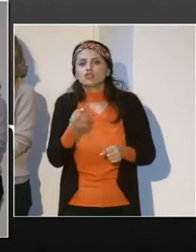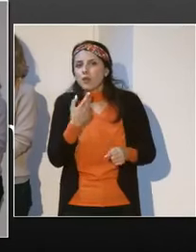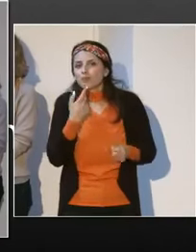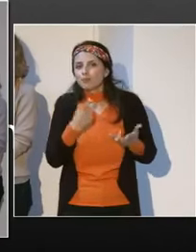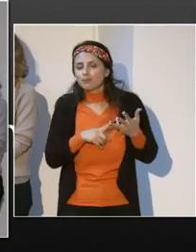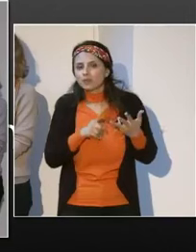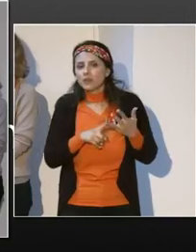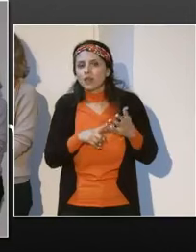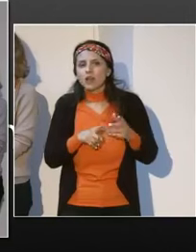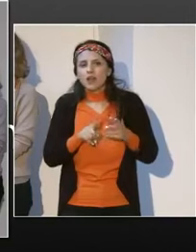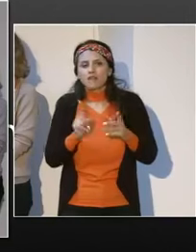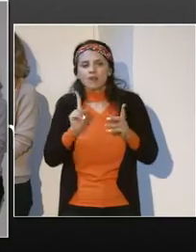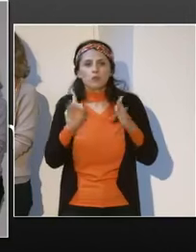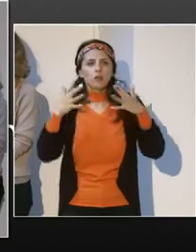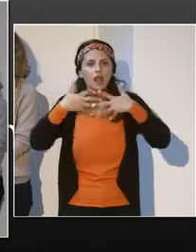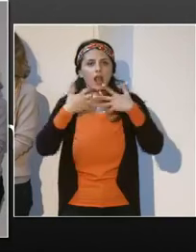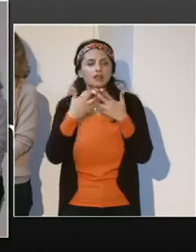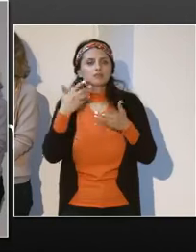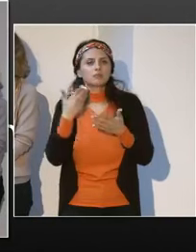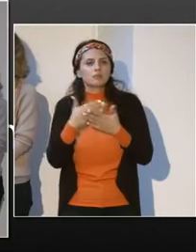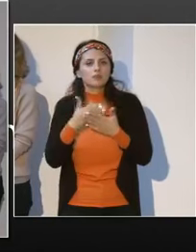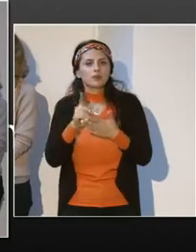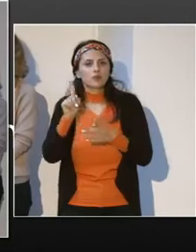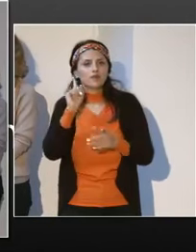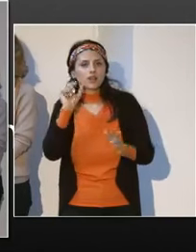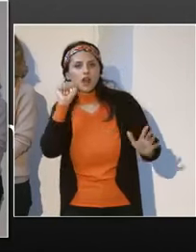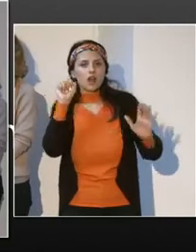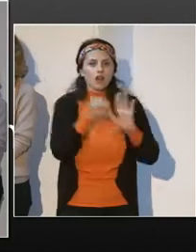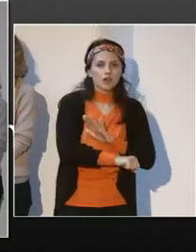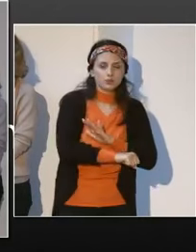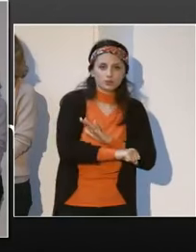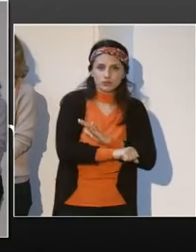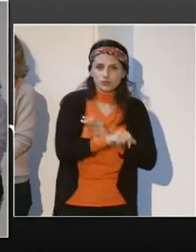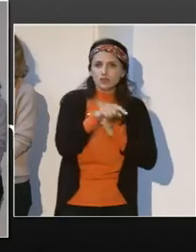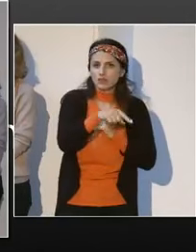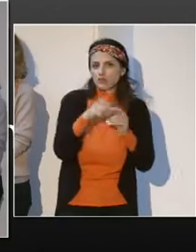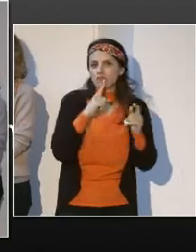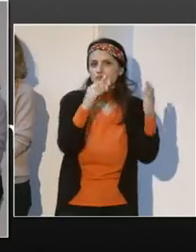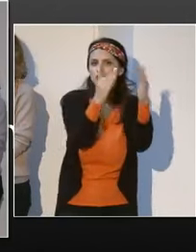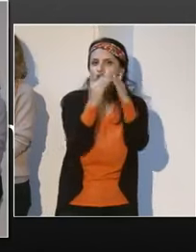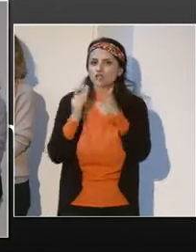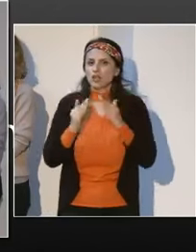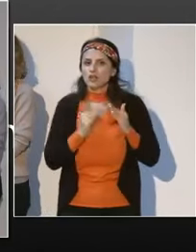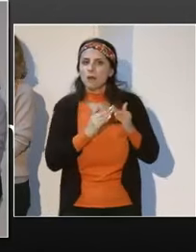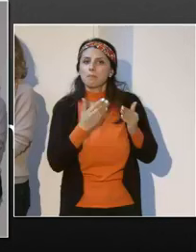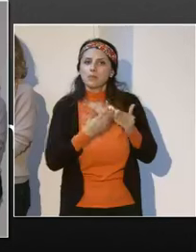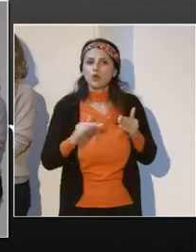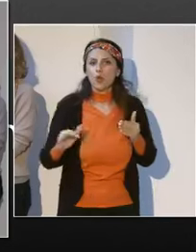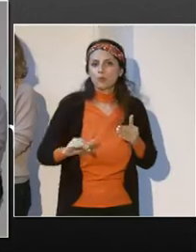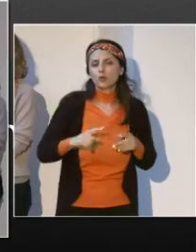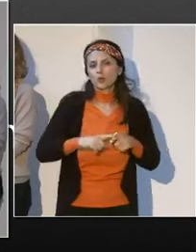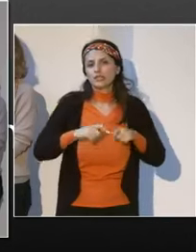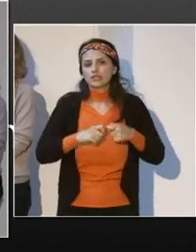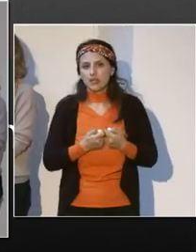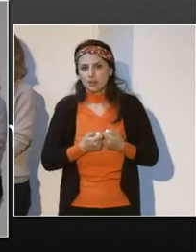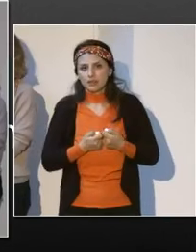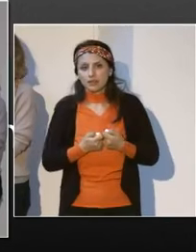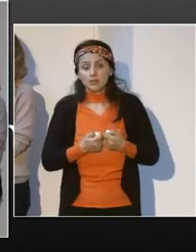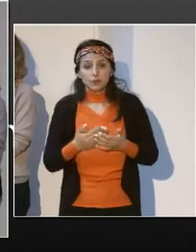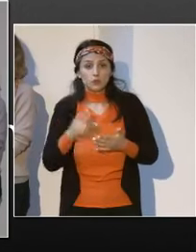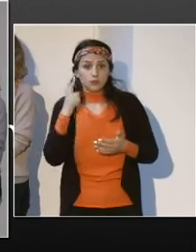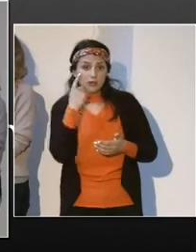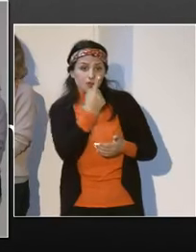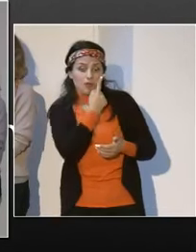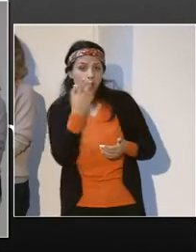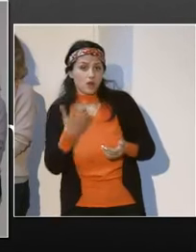sesizare a buzuri lor din centrele de copii și adulți cu dizabilități pe lângă faptul că pentru prima dată la nivelul